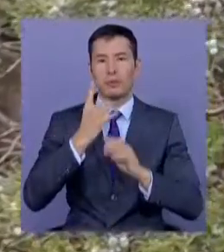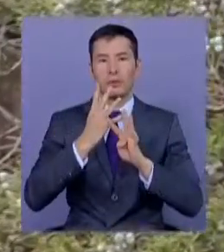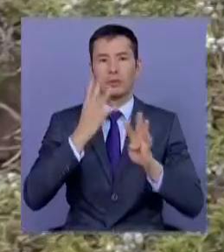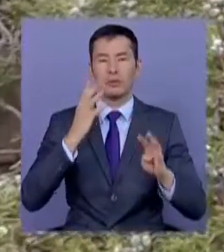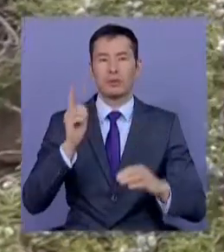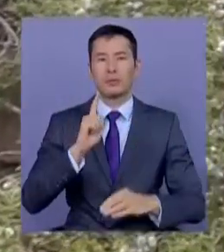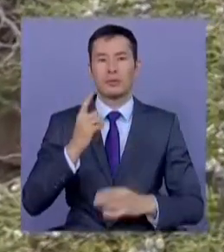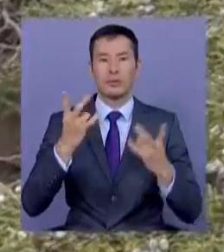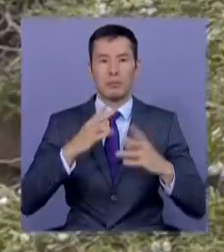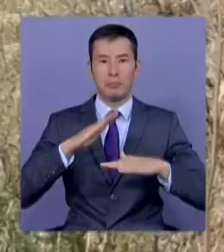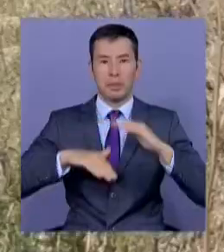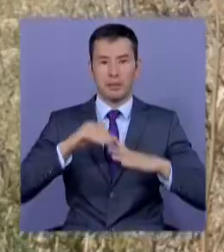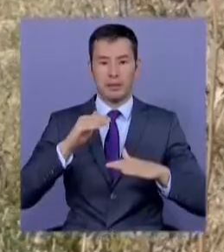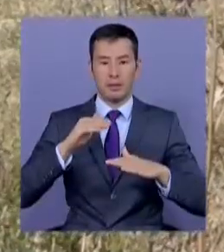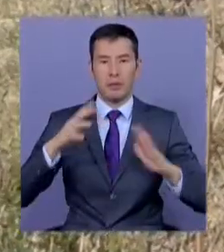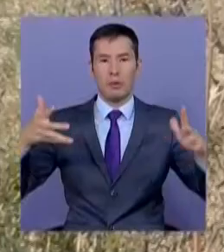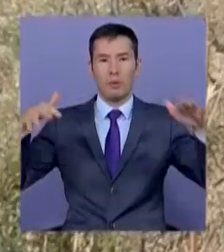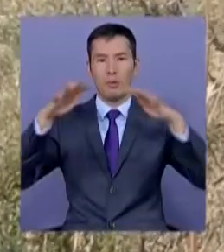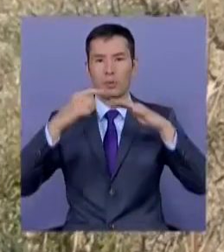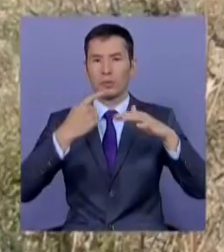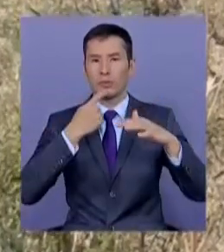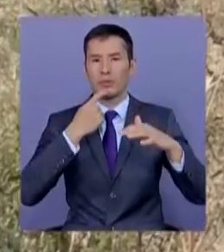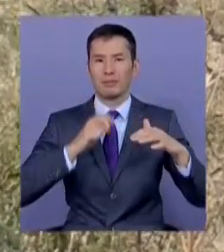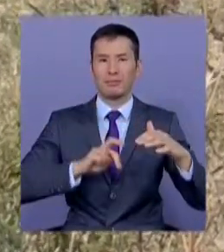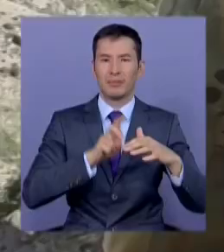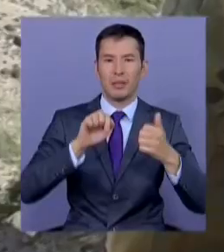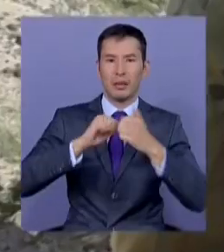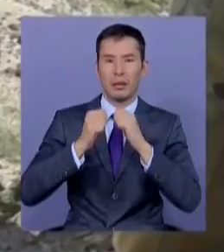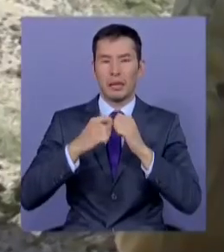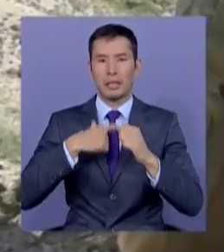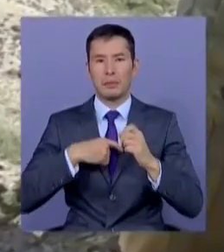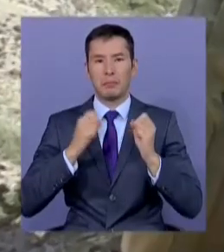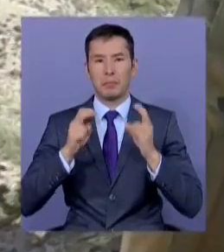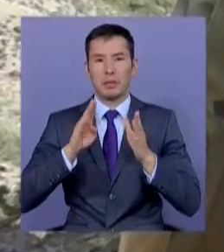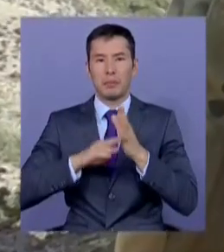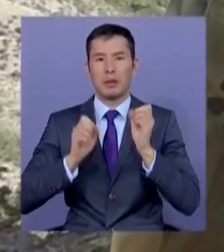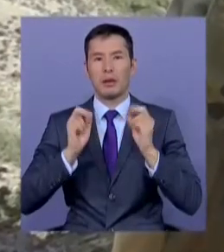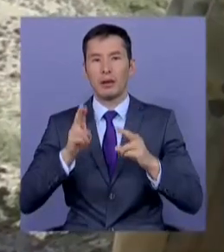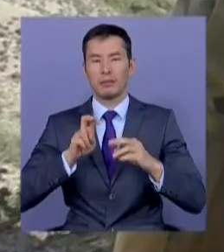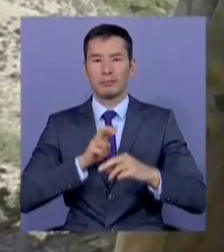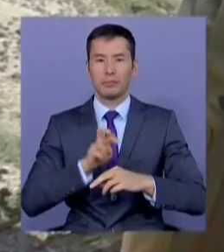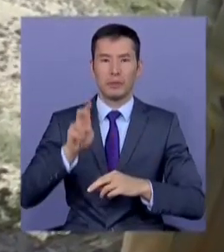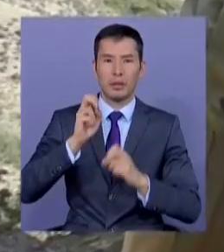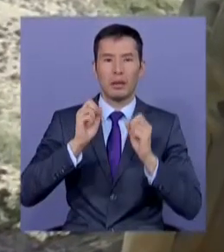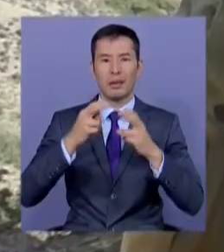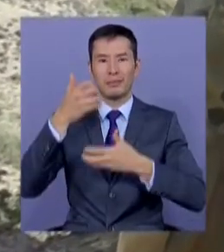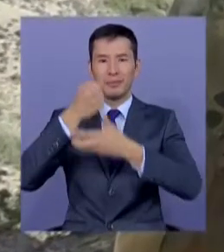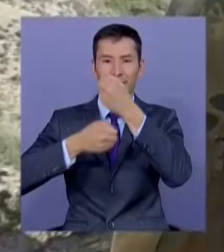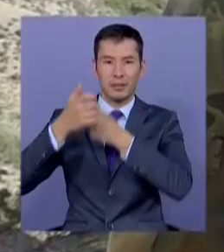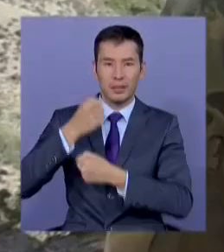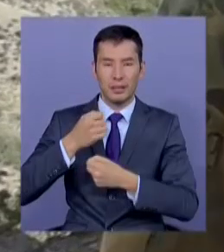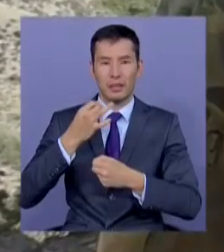ол практикалық түрде таулы аймақтарда сақтандырғыштың көмектерімен таудан түсу және көтерілу, содан